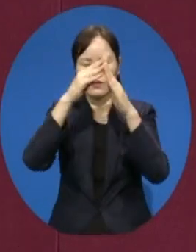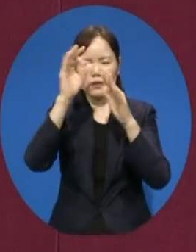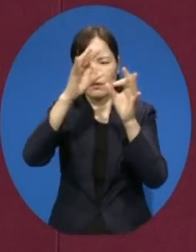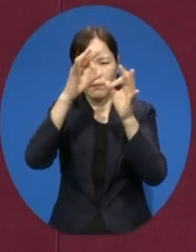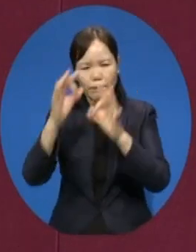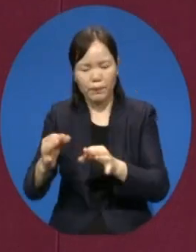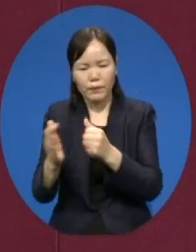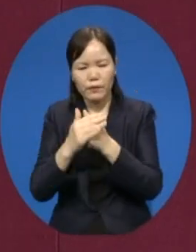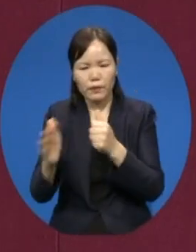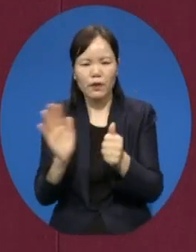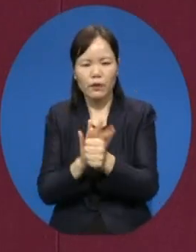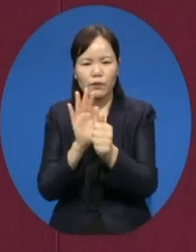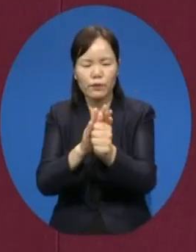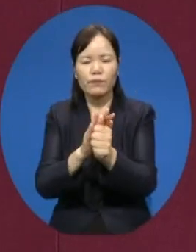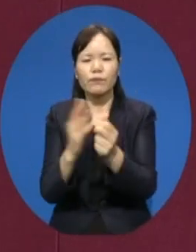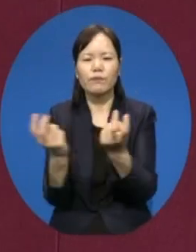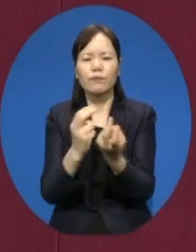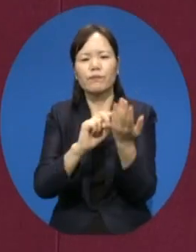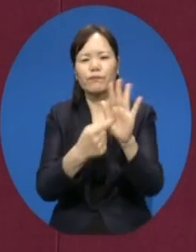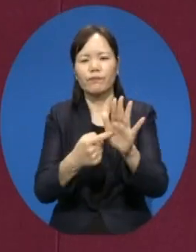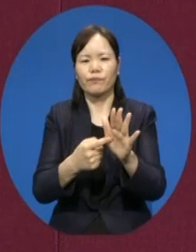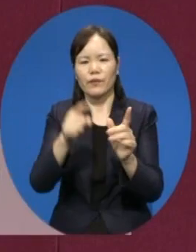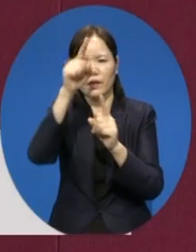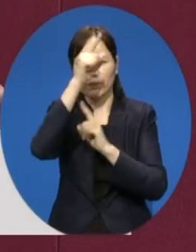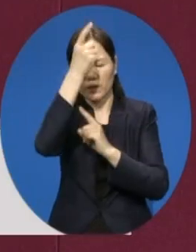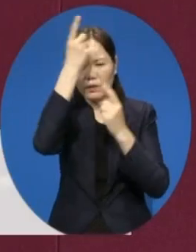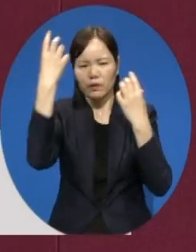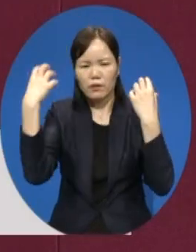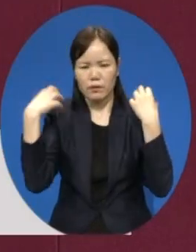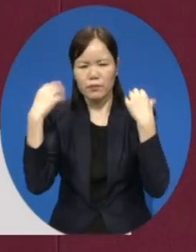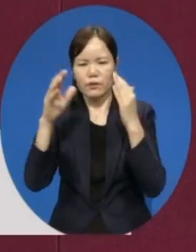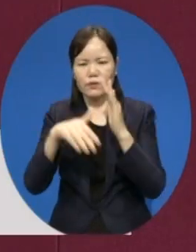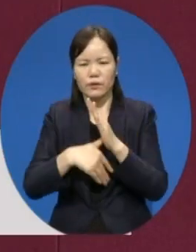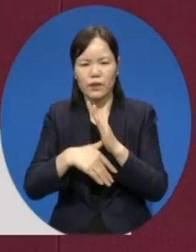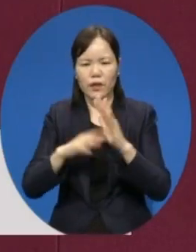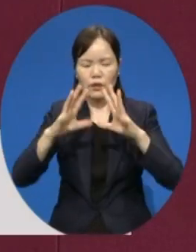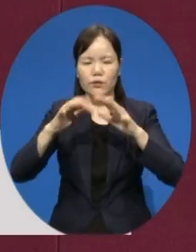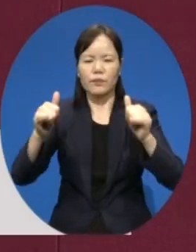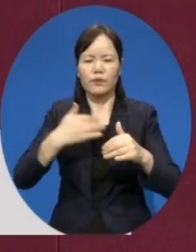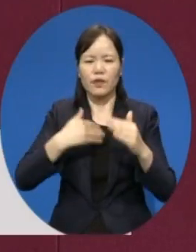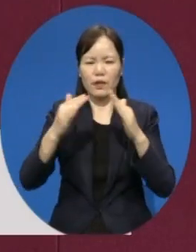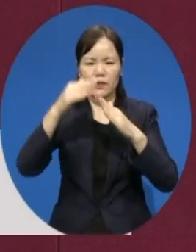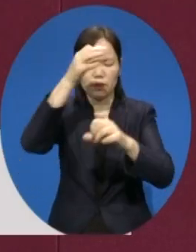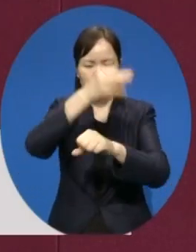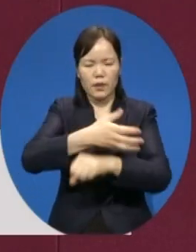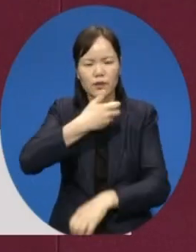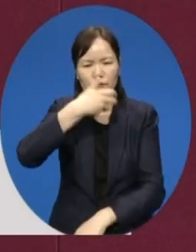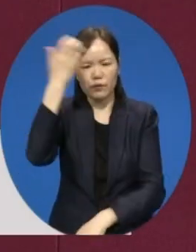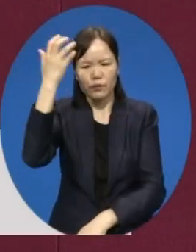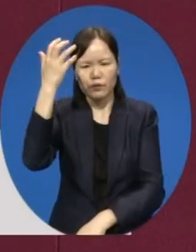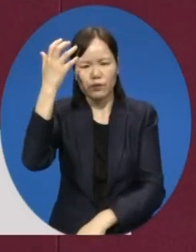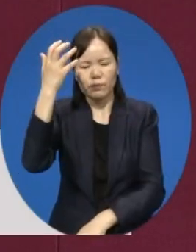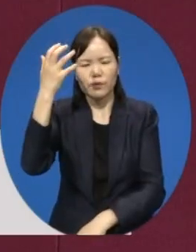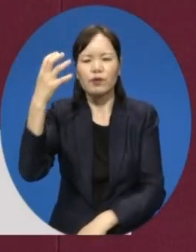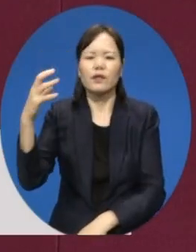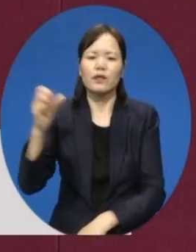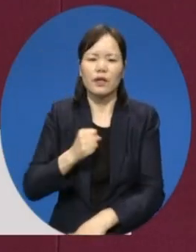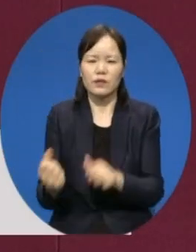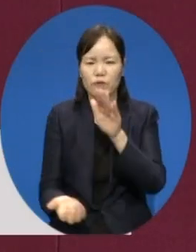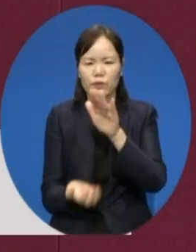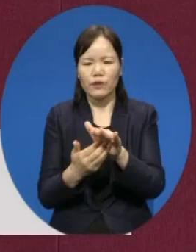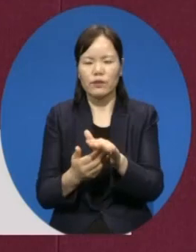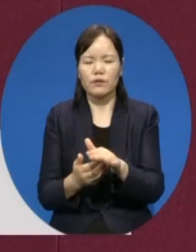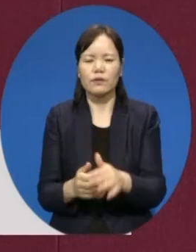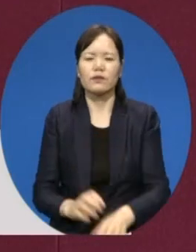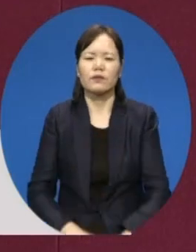정도입니다. 이명박 박근혜 정부에서 국민들은 내 집 마련의 꿈을 가지고 또 그 꿈을 실현할 수